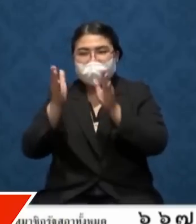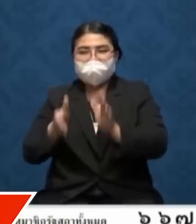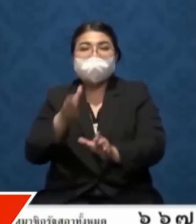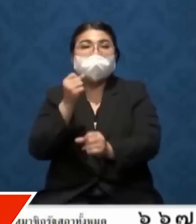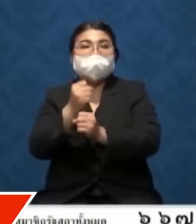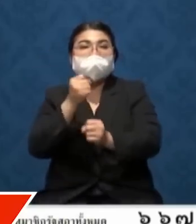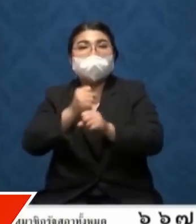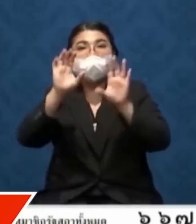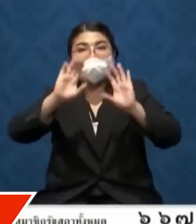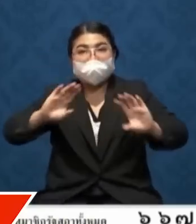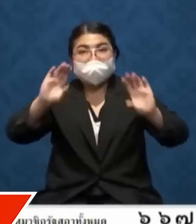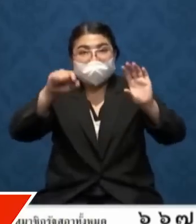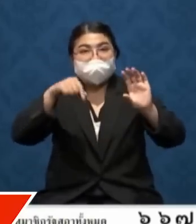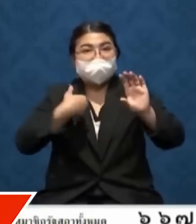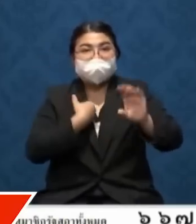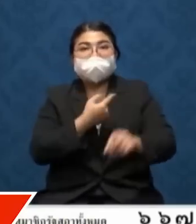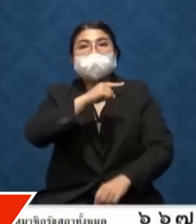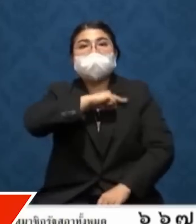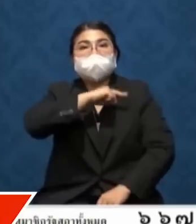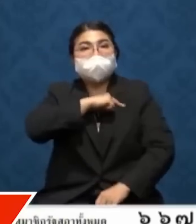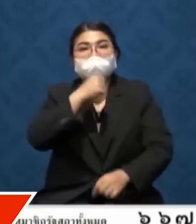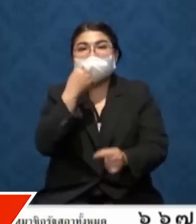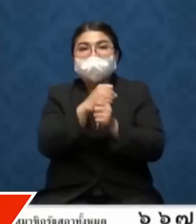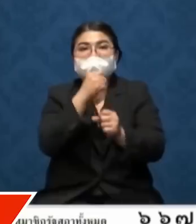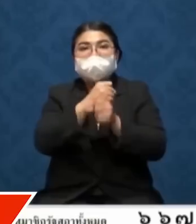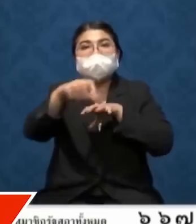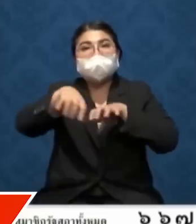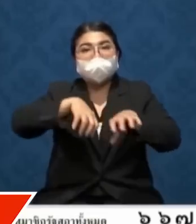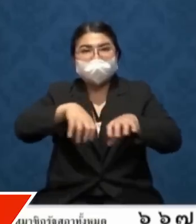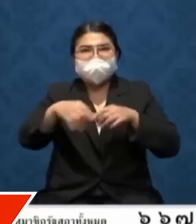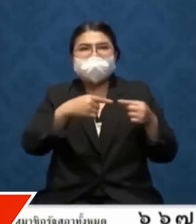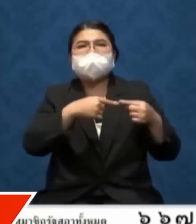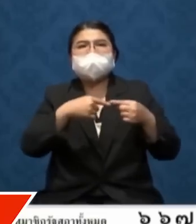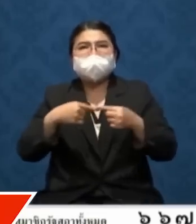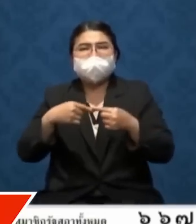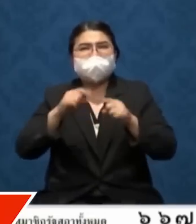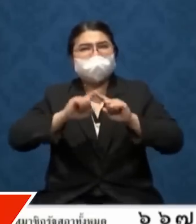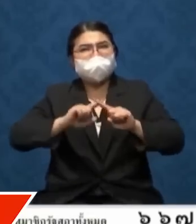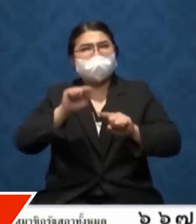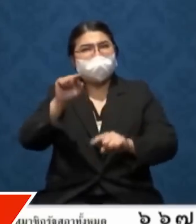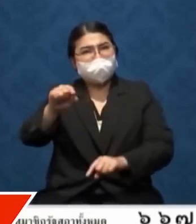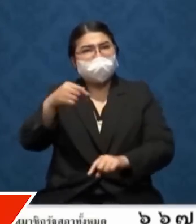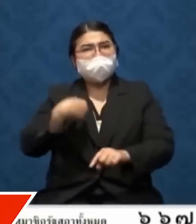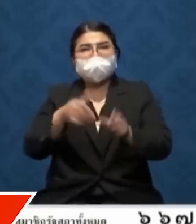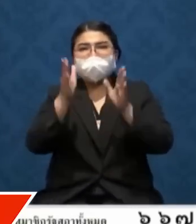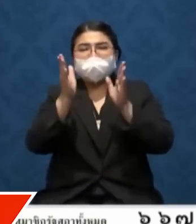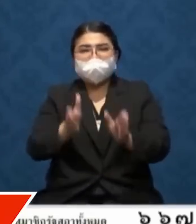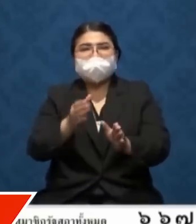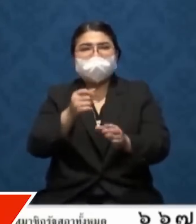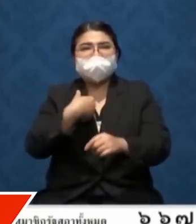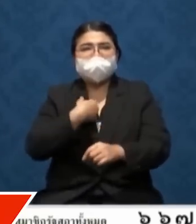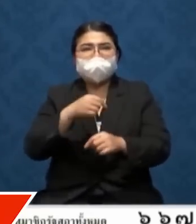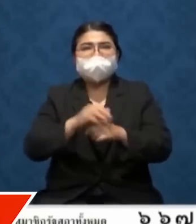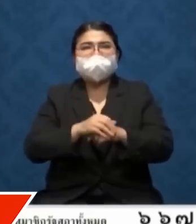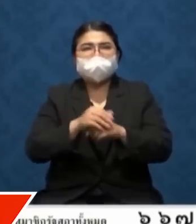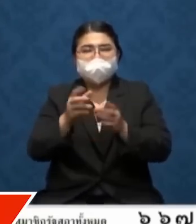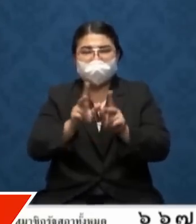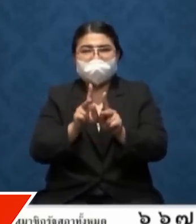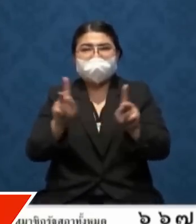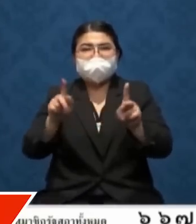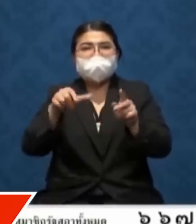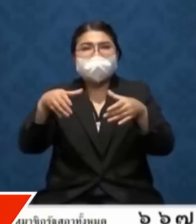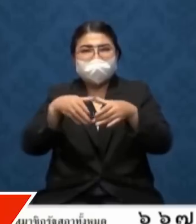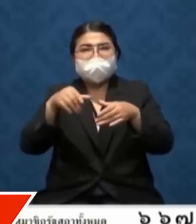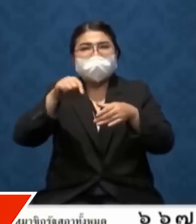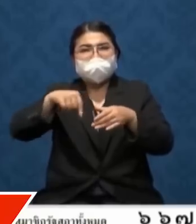วของดำเินการตามอำนาจหน้ที่ต่อไปนี่ตกรงท่านให้ขณะกรรมการเจรี้ยทำมีอำนาจ